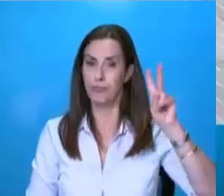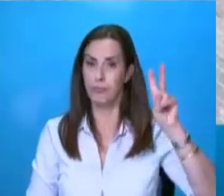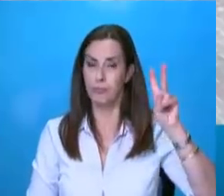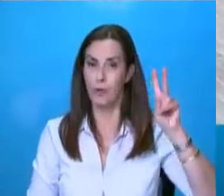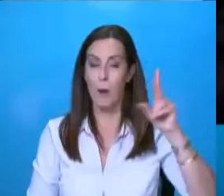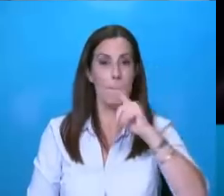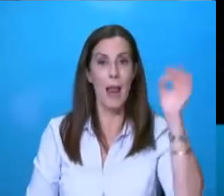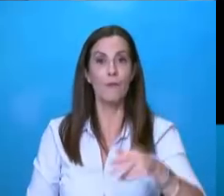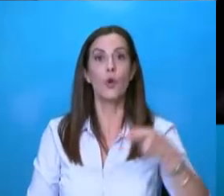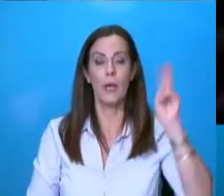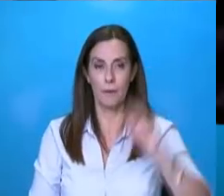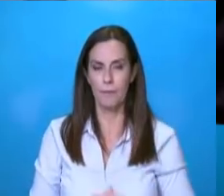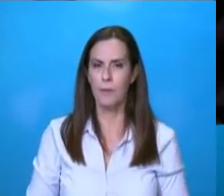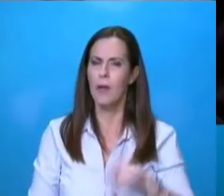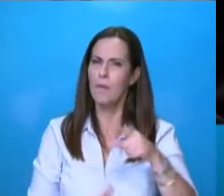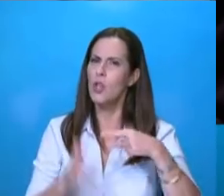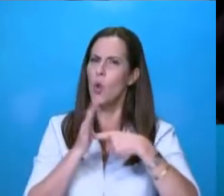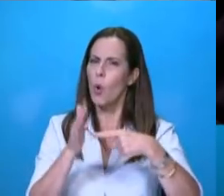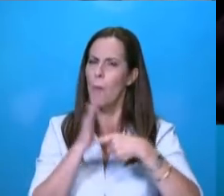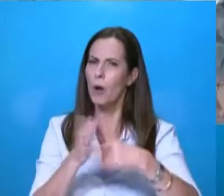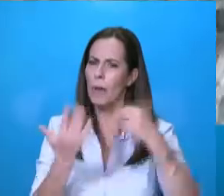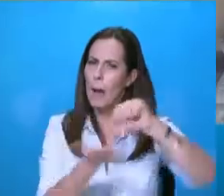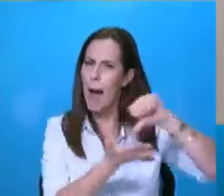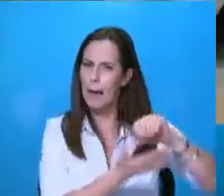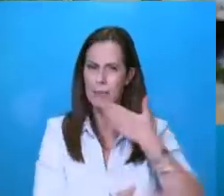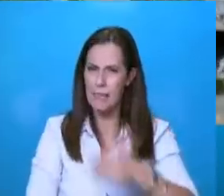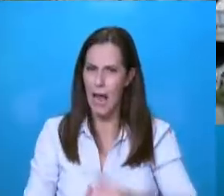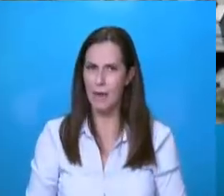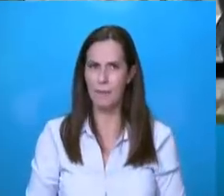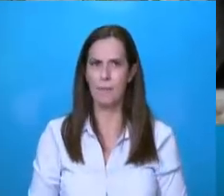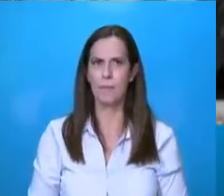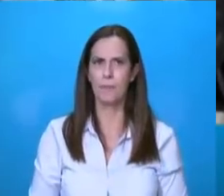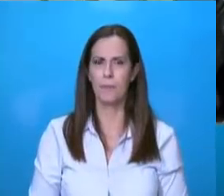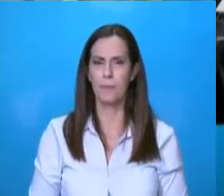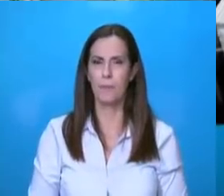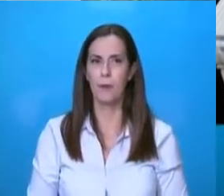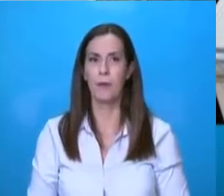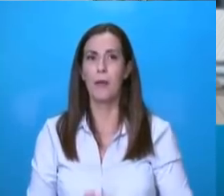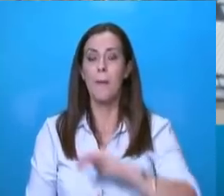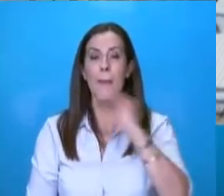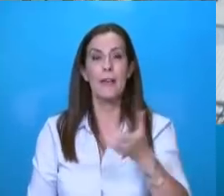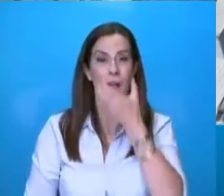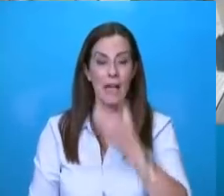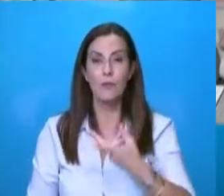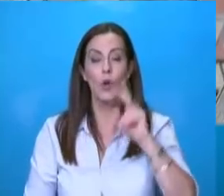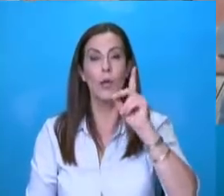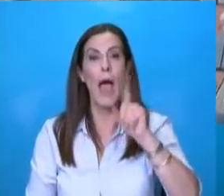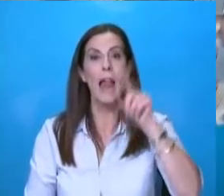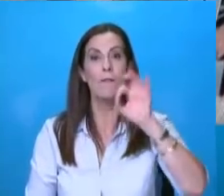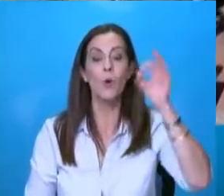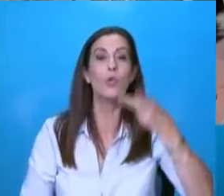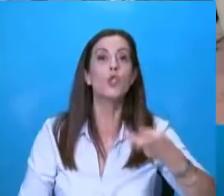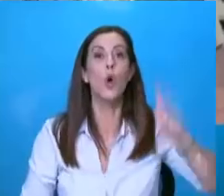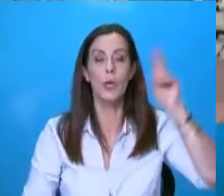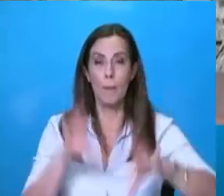מצביעים נוספים. והנה כמה דוגמאות מכמה ערים בארץ. בגבעת זאב נרשמה קפיצה של יותר מ-1,000% במספר